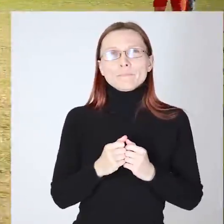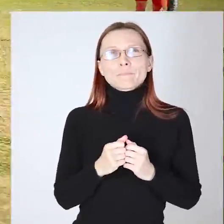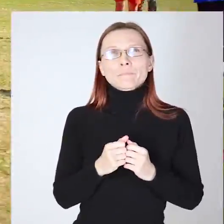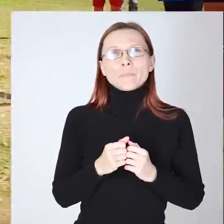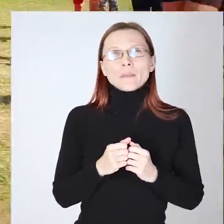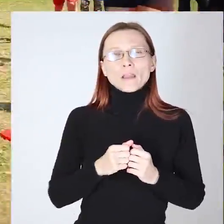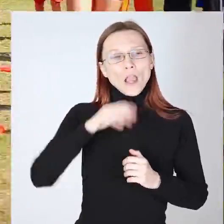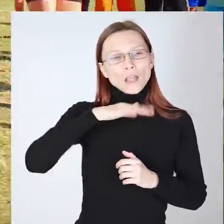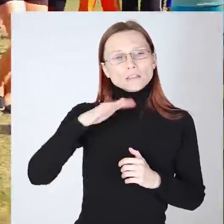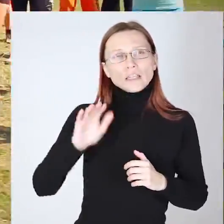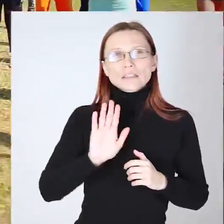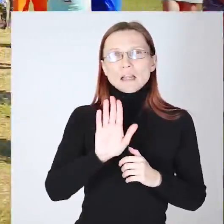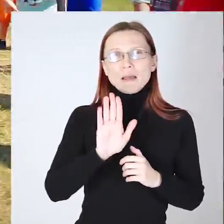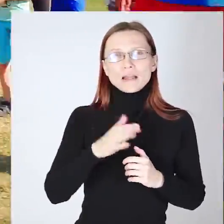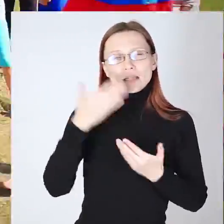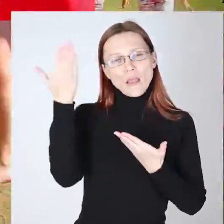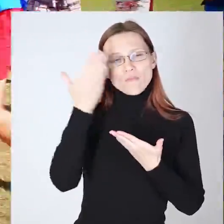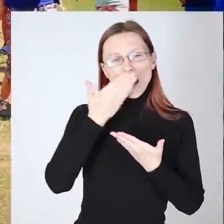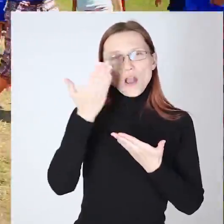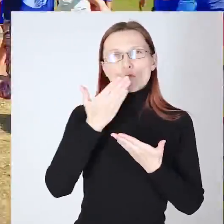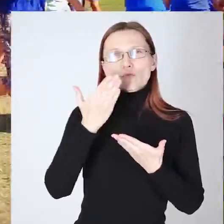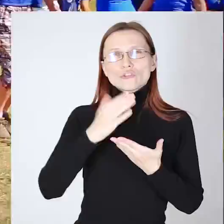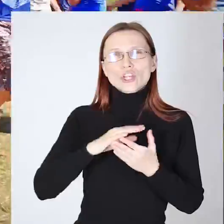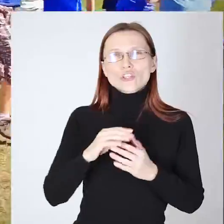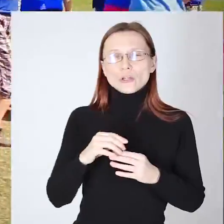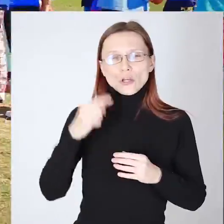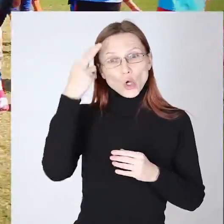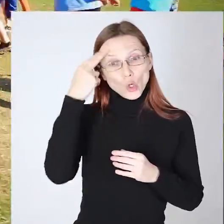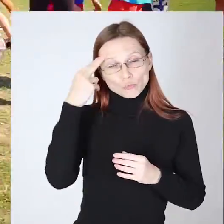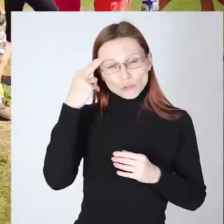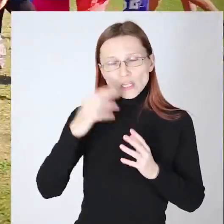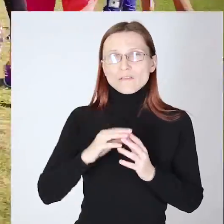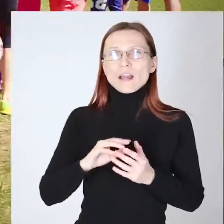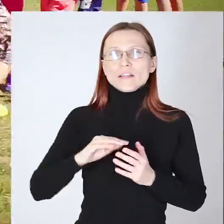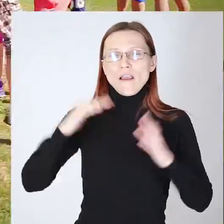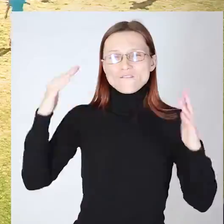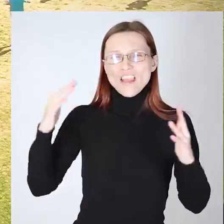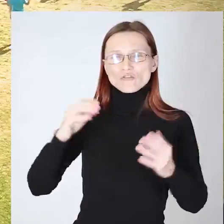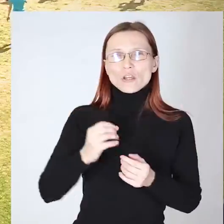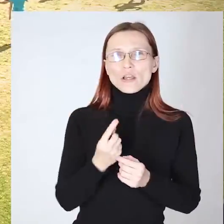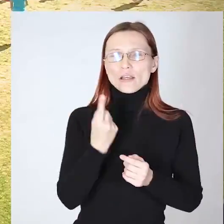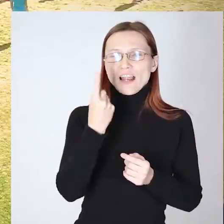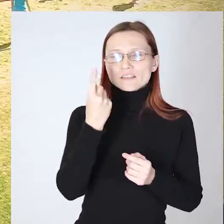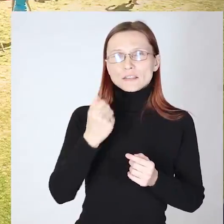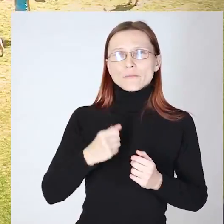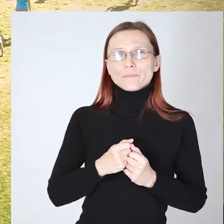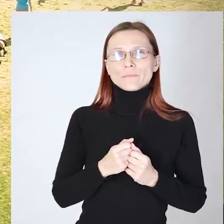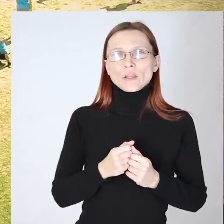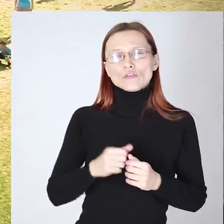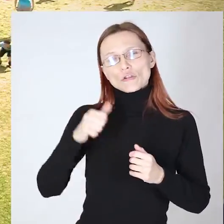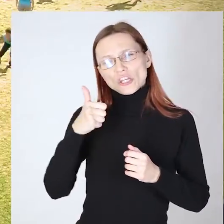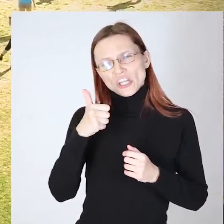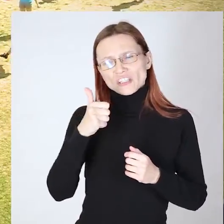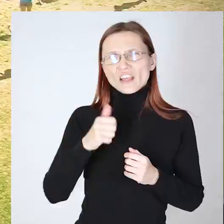bola, že deti sa mali naučiť rozpoznávať liečivé rastliny. Čo je tiež jeden z druhov talentu, poznať prírodu a